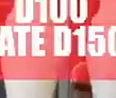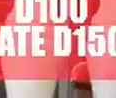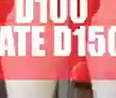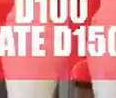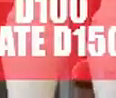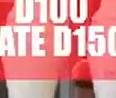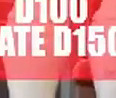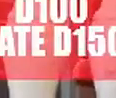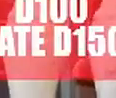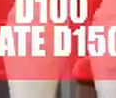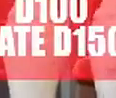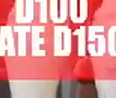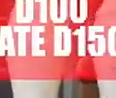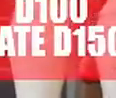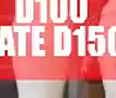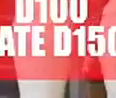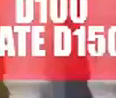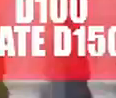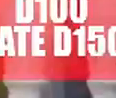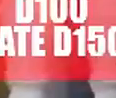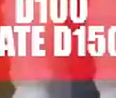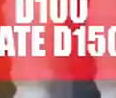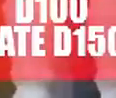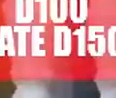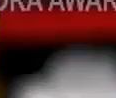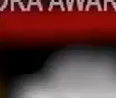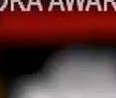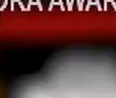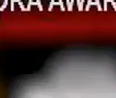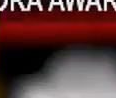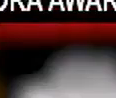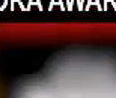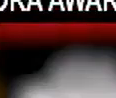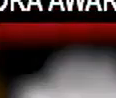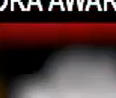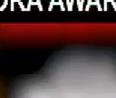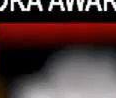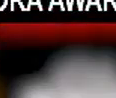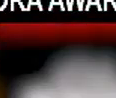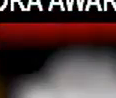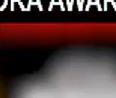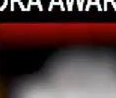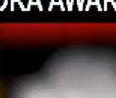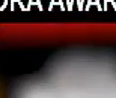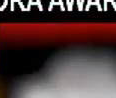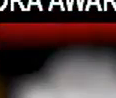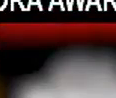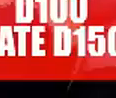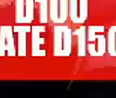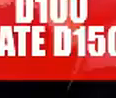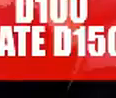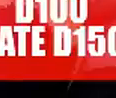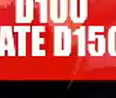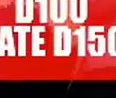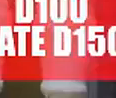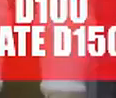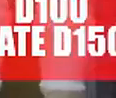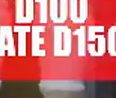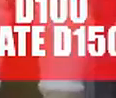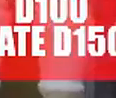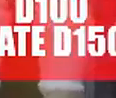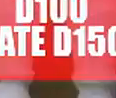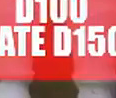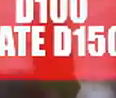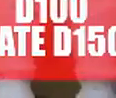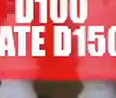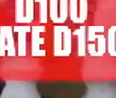Ye nyim ben kere sika ya dite lala ka kenyaton ko. Amadou Kora wo fanam be jele don. Ajaratu Fatu Sonko bakaw. Kora